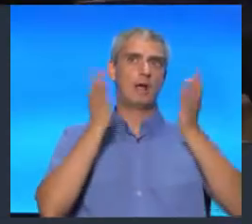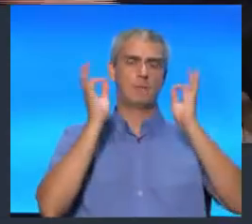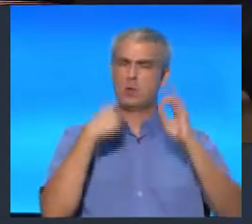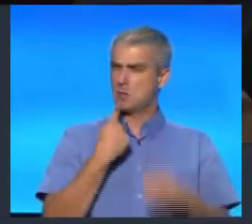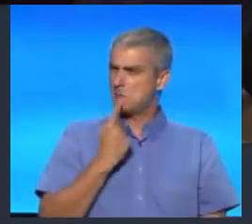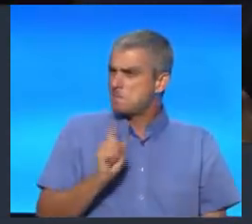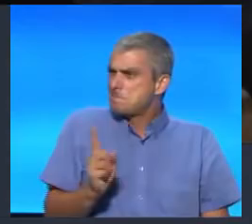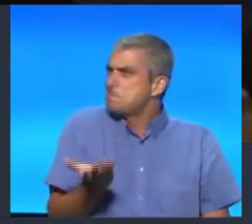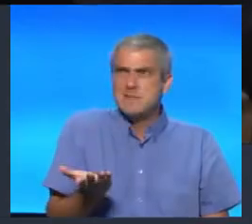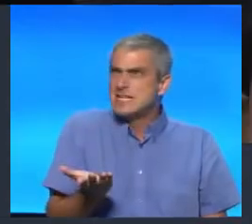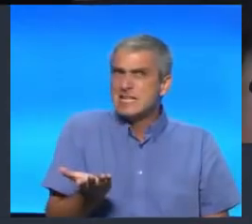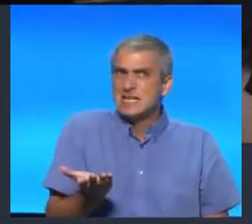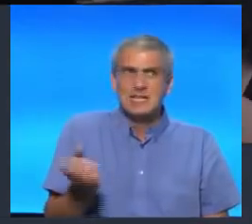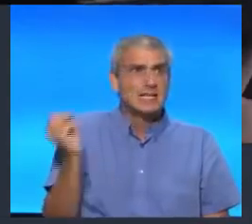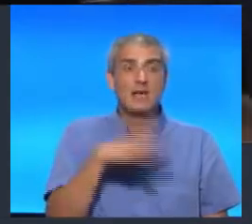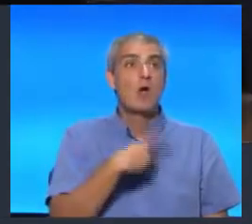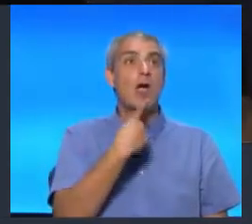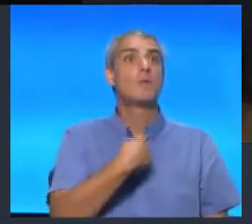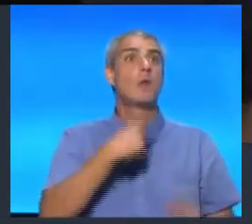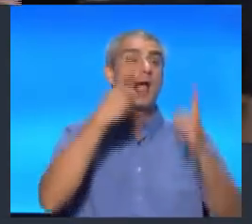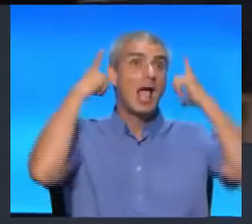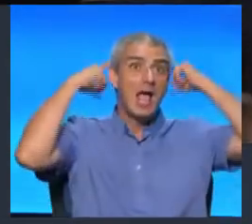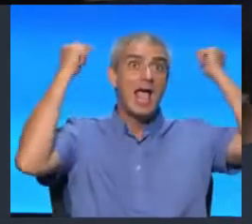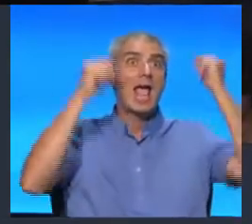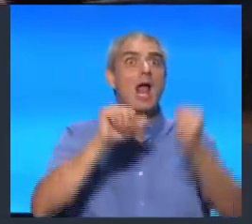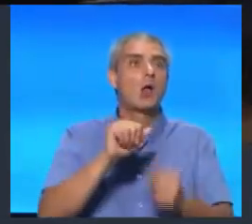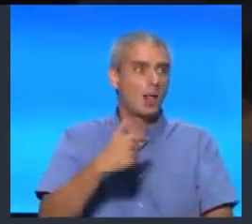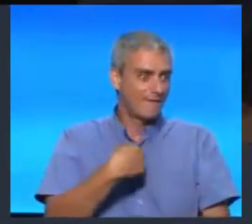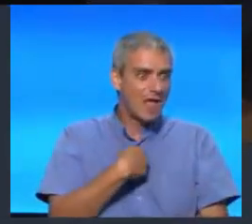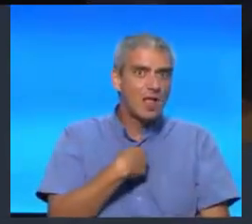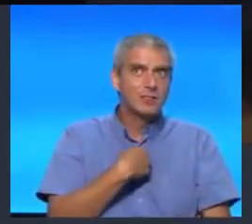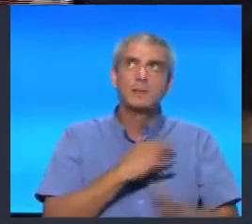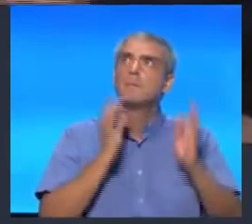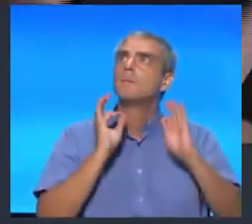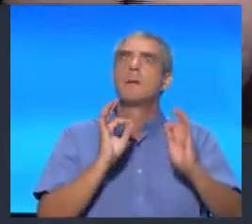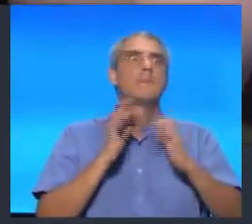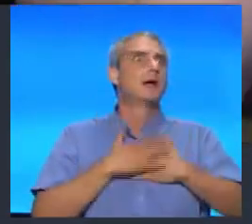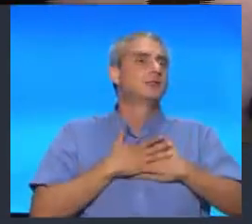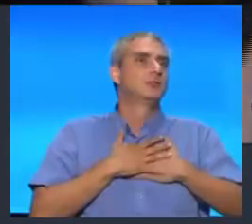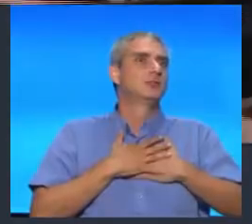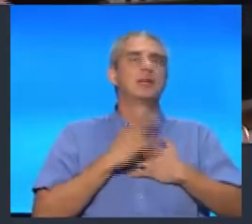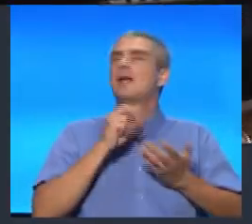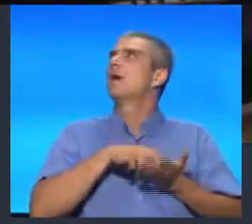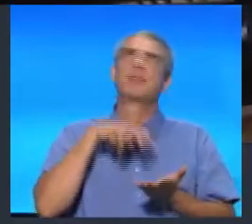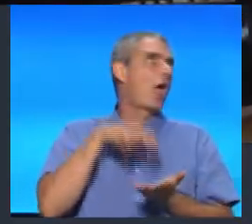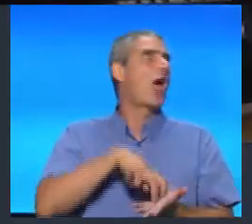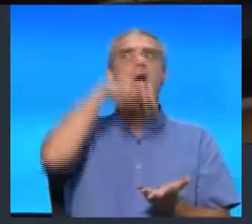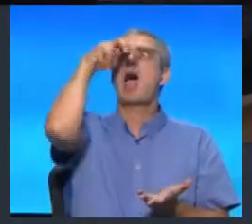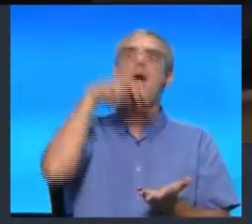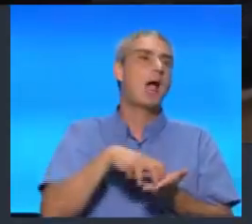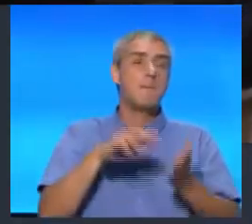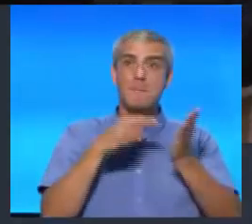מי כבר יבוא וזה? אמרו לי, אייל גולן. ואני ממש כמעט קפצתי לתקרה, כי